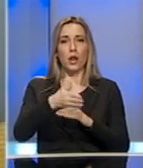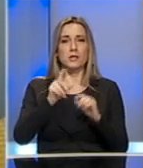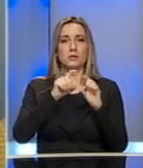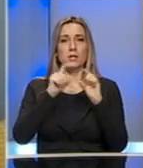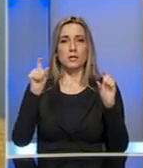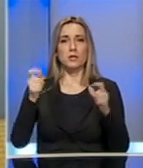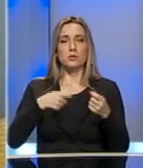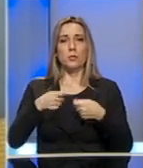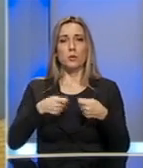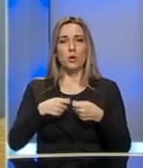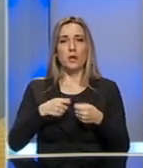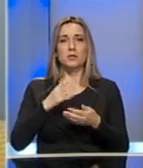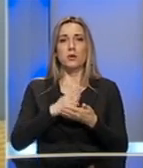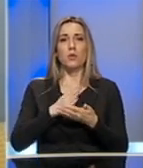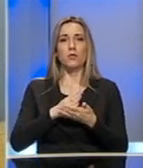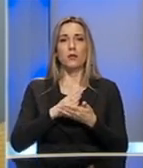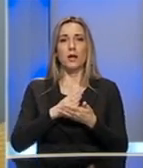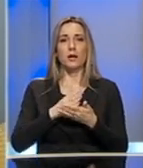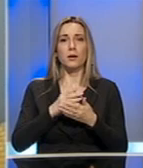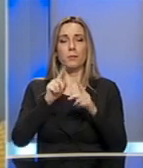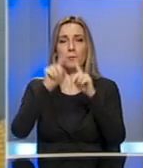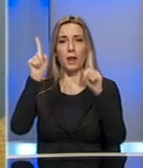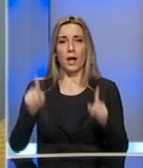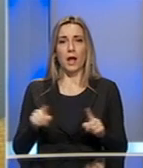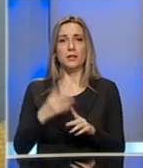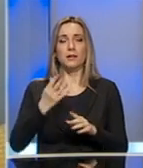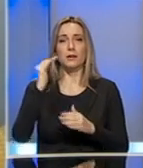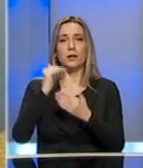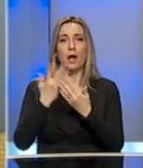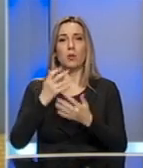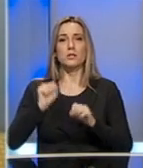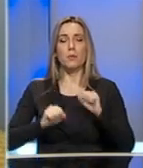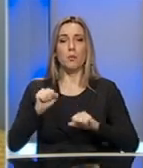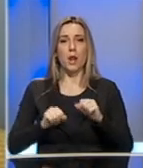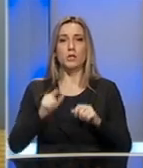instituciju, prodavnice su plakati kako se ponašati, kome se obratiti.